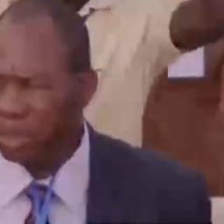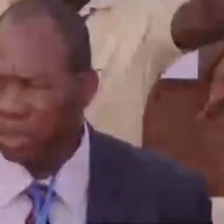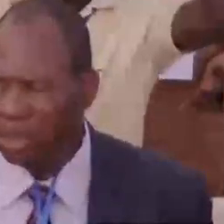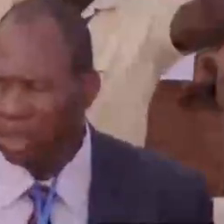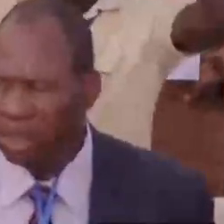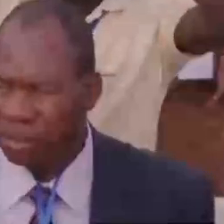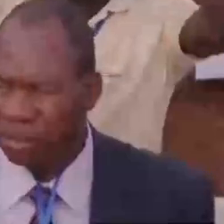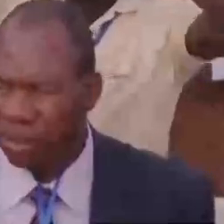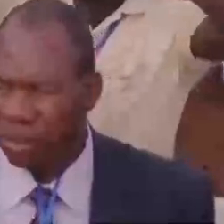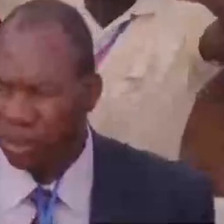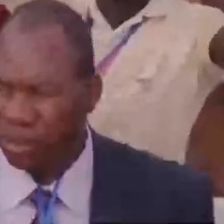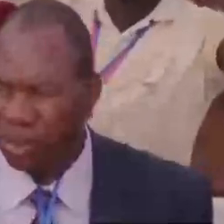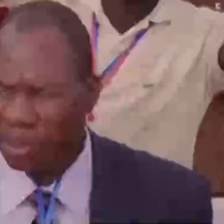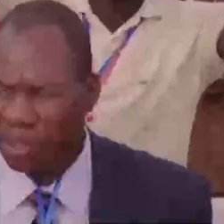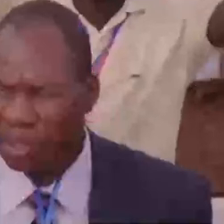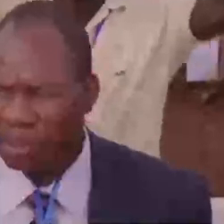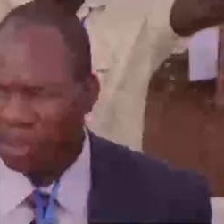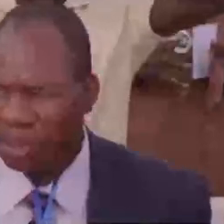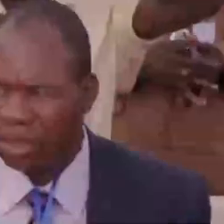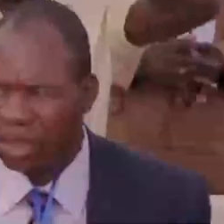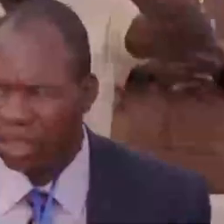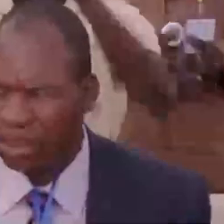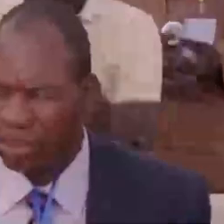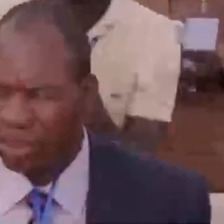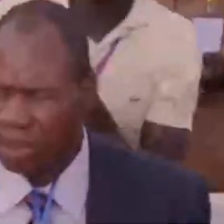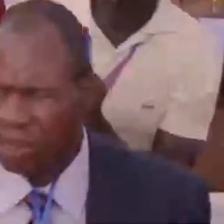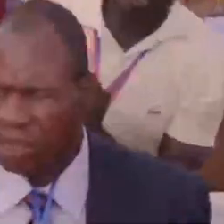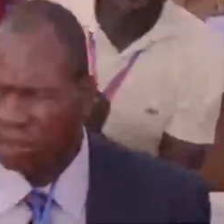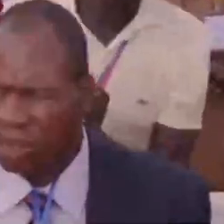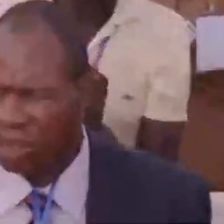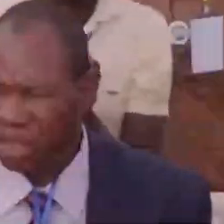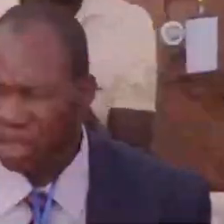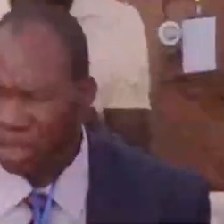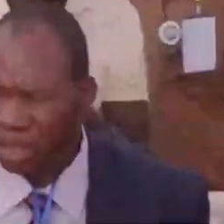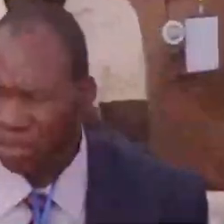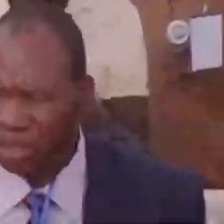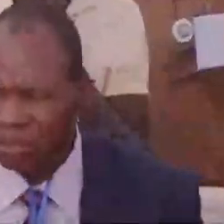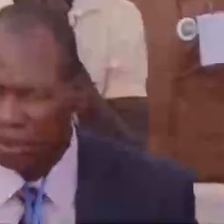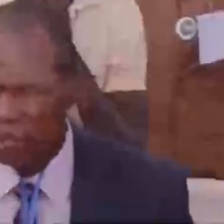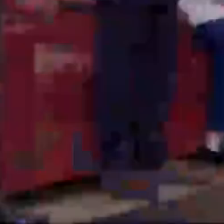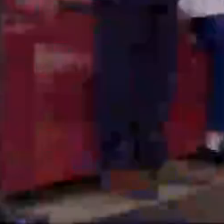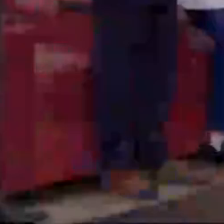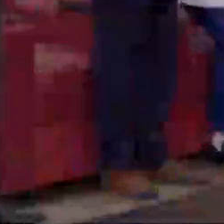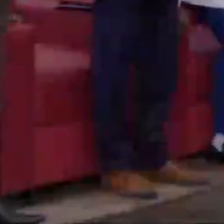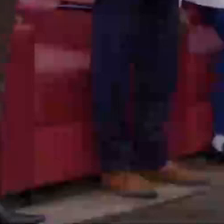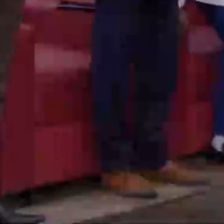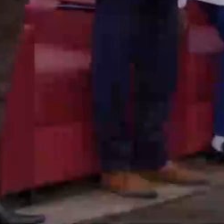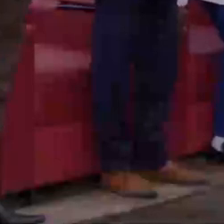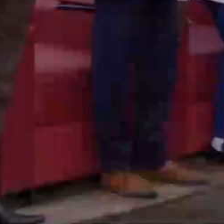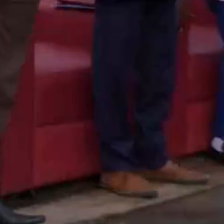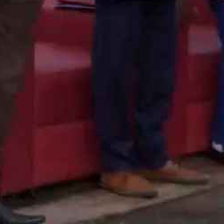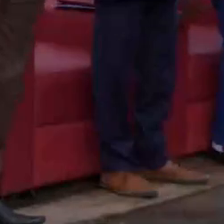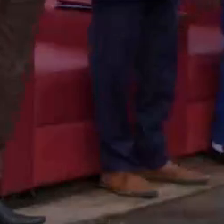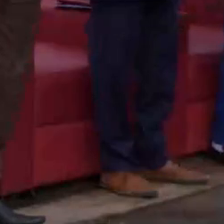overcomer. Tu es un vainqueur. Open your mouth and pray. Ouvre ta bouche et prie. Say, Lord, I accept. Dis Seigneur, j'accepte. I